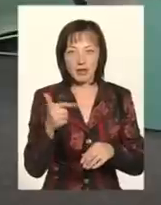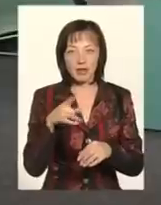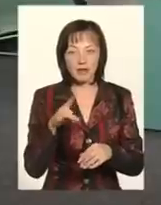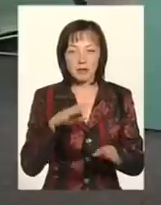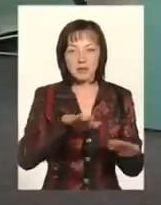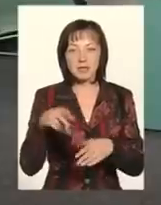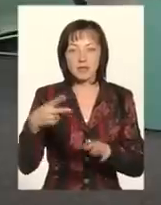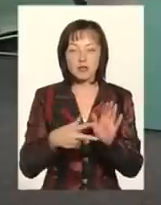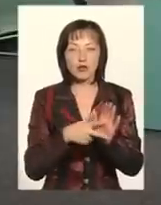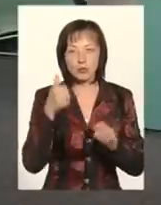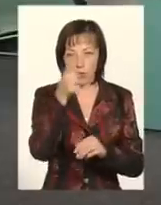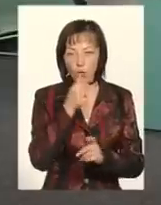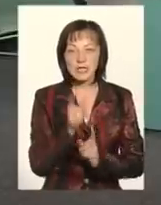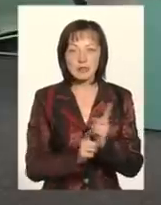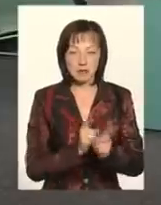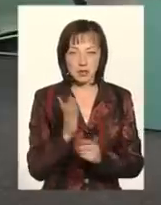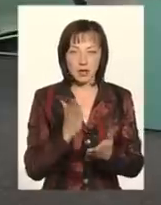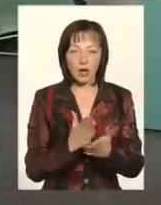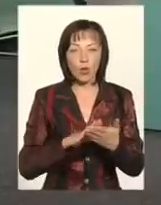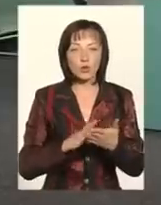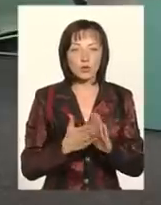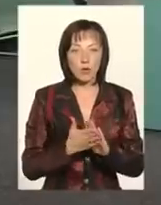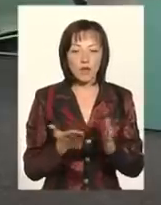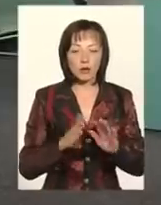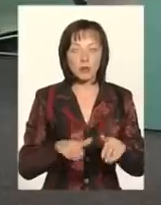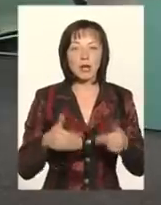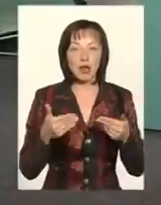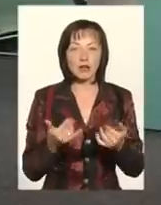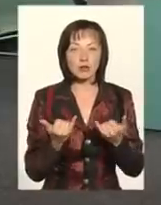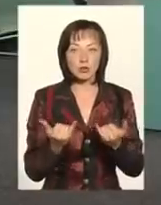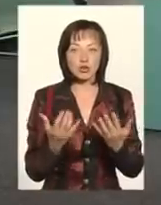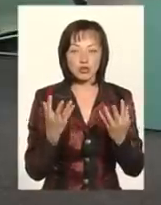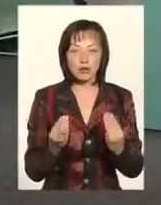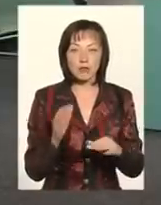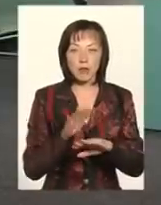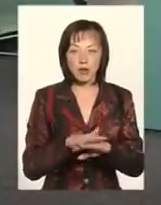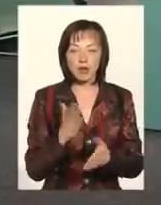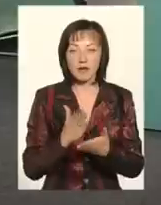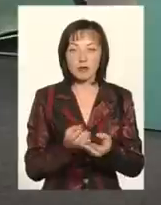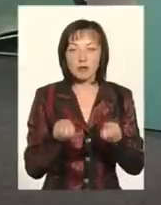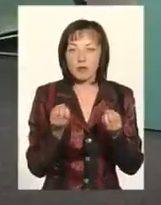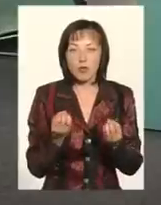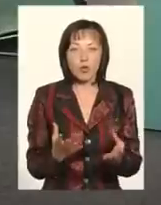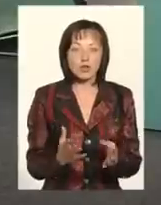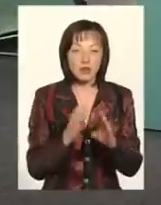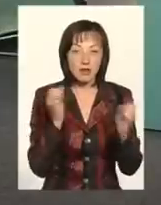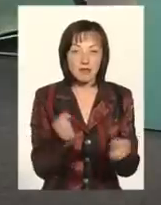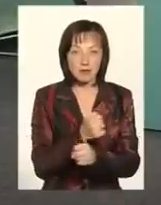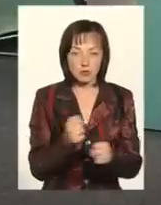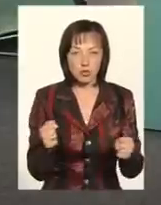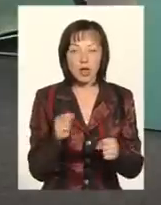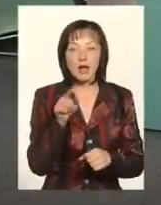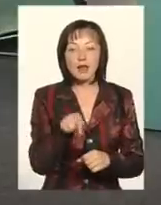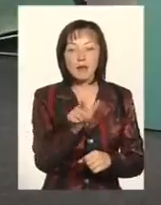2008 року відбулися певні зміни так Те условия которые предлагают на сегодняшний момент банки они являются просто утопическими то есть те